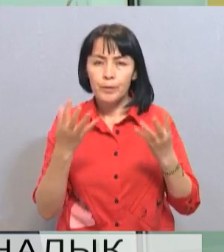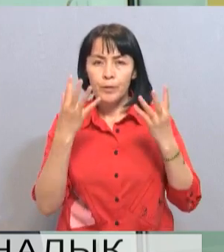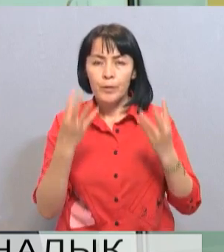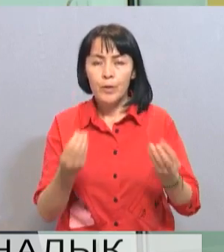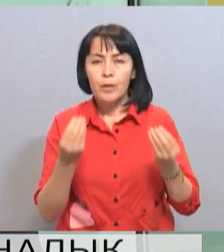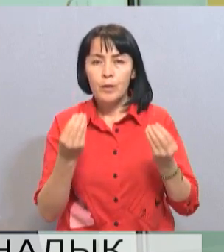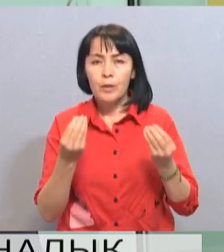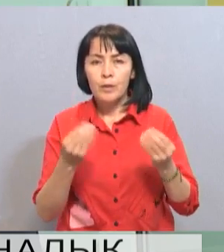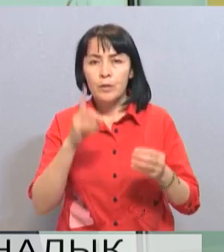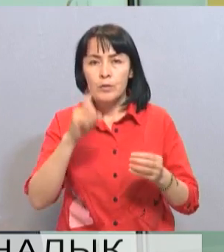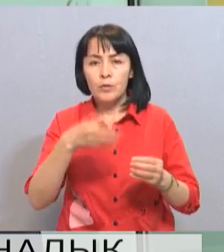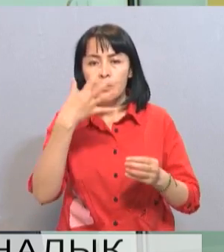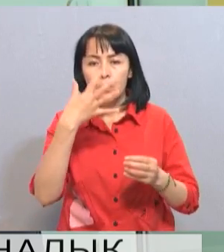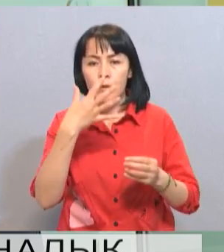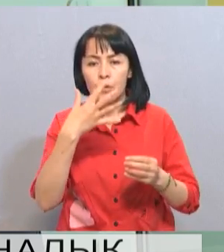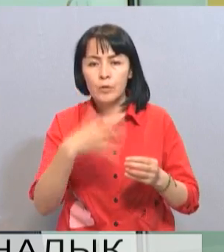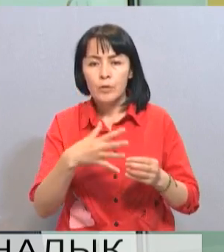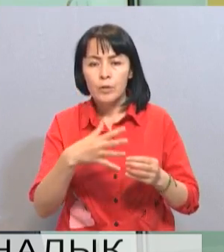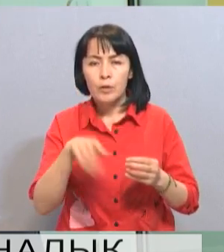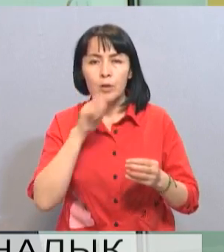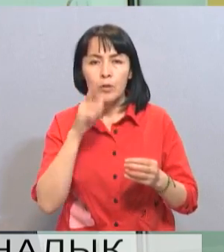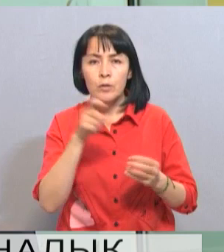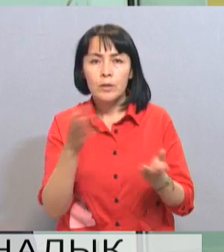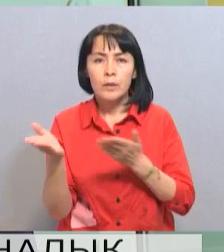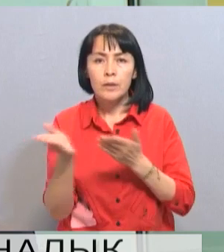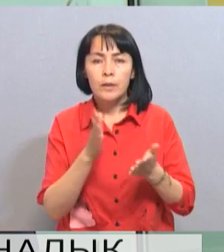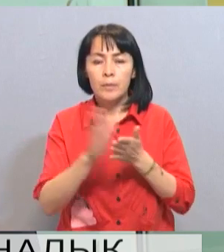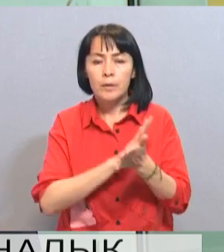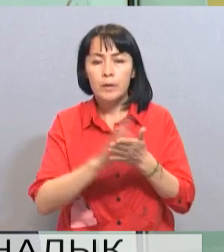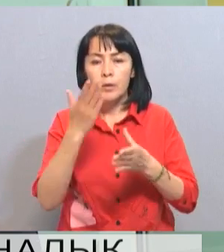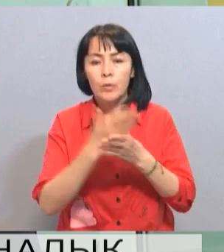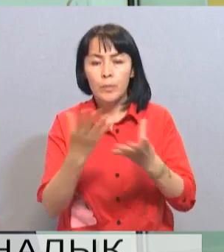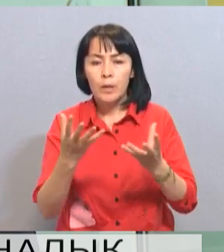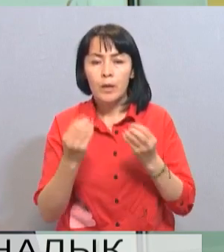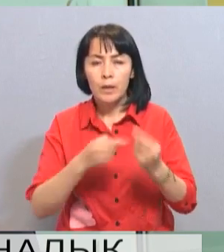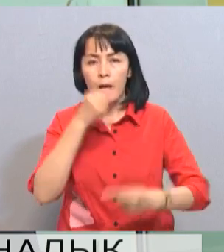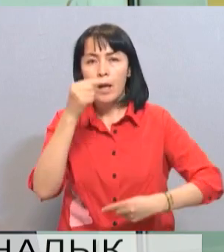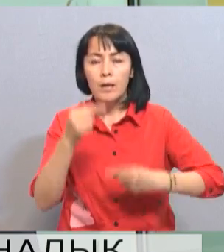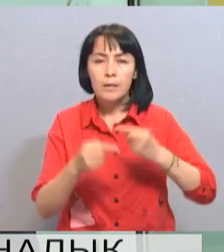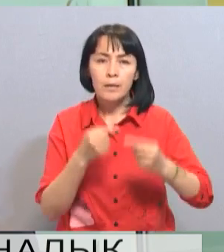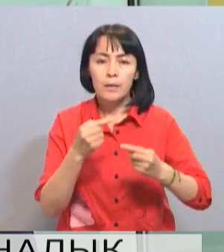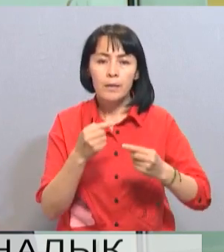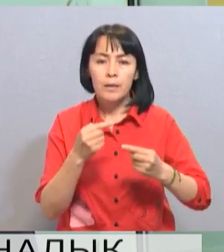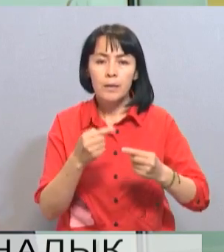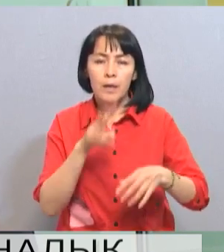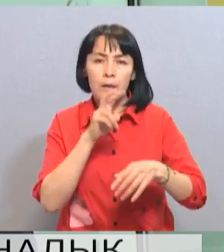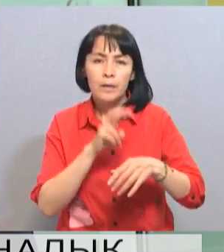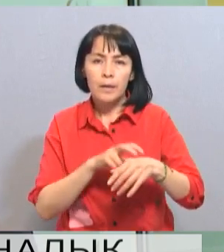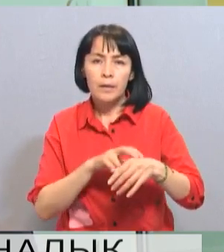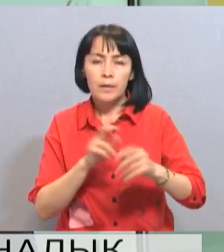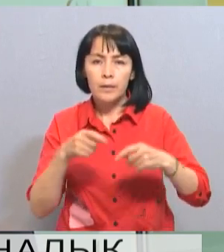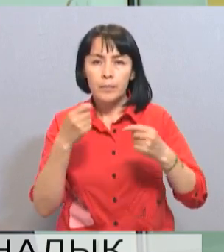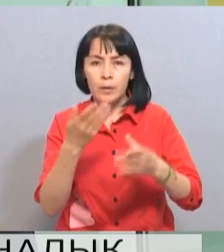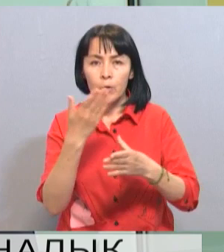таңда, қазіргі бүгінгі күні 150 шақты студент келіп осында тегін көмек алды. Ары қарай осы дәрігерлердің